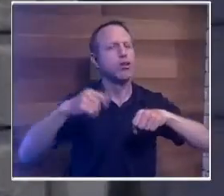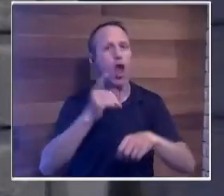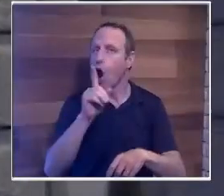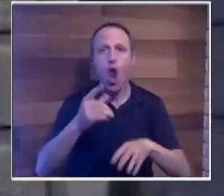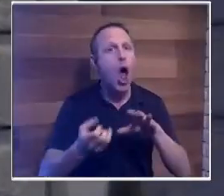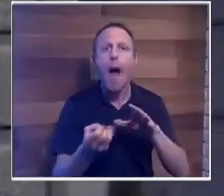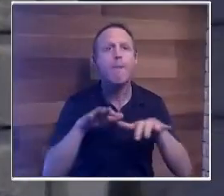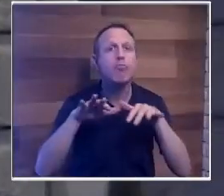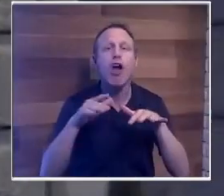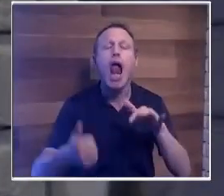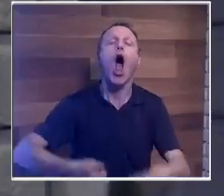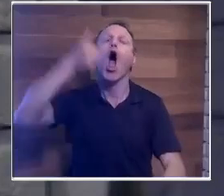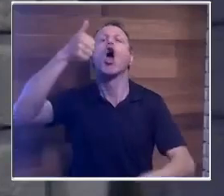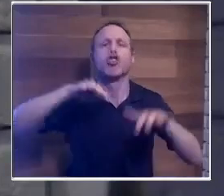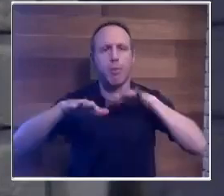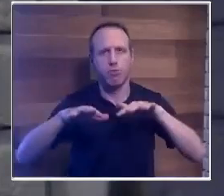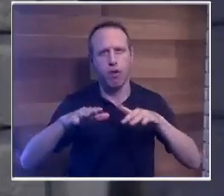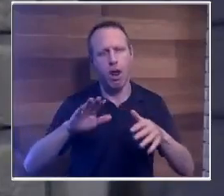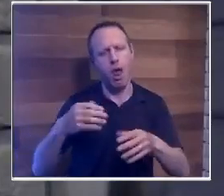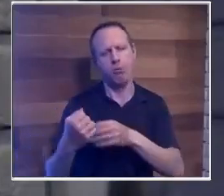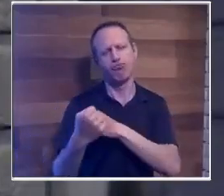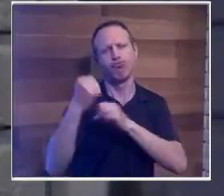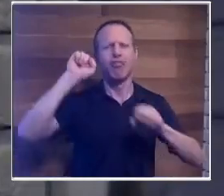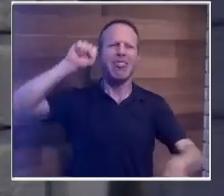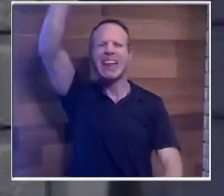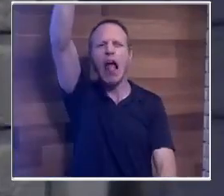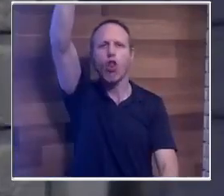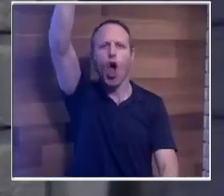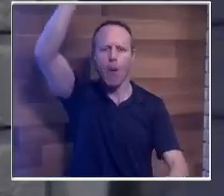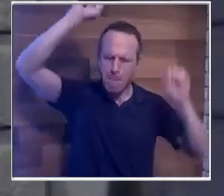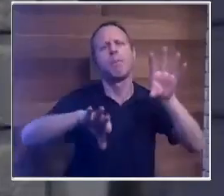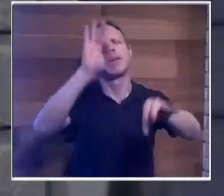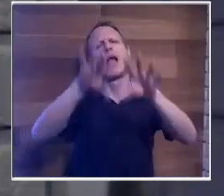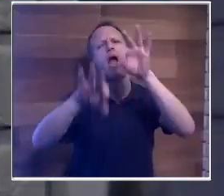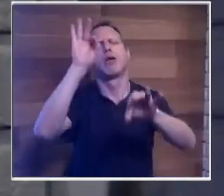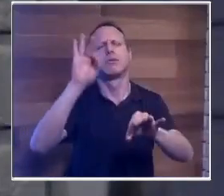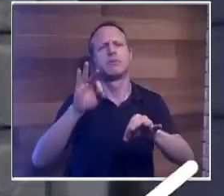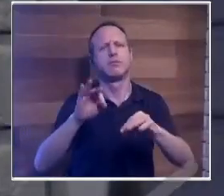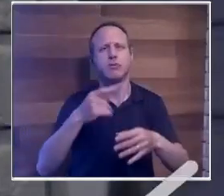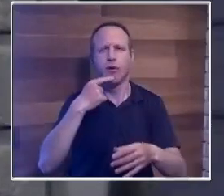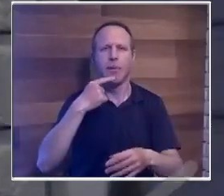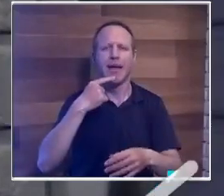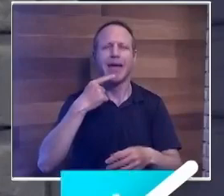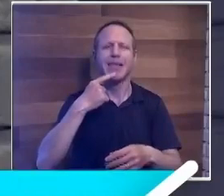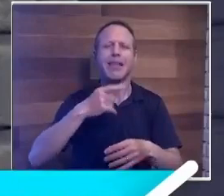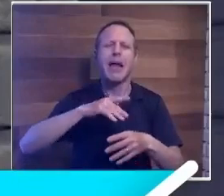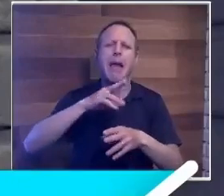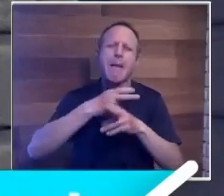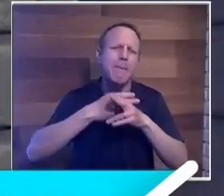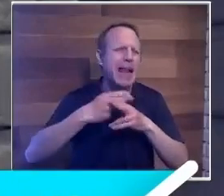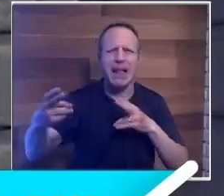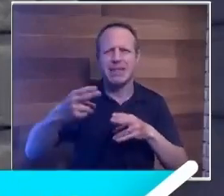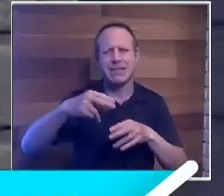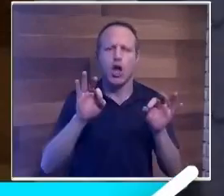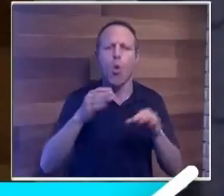זה ראש הממשלה מסמיך את עצמו להיות השליט הכל יכול, הדיקטטור הבלעדי בחסות הקורונה, מעקרים את הכנסת מתוכן, עוקפים